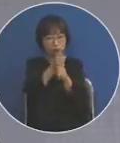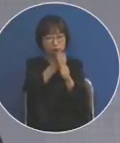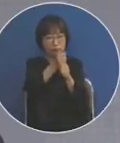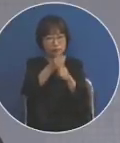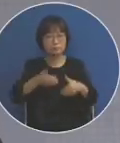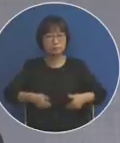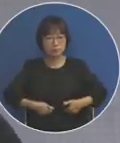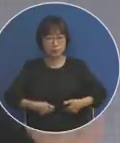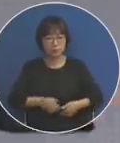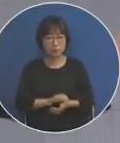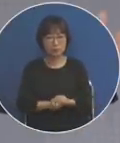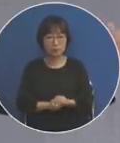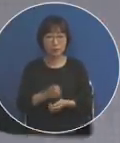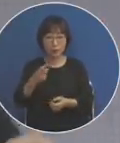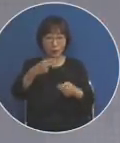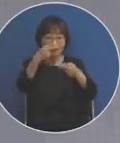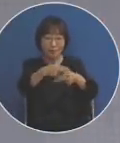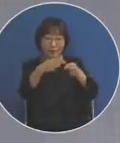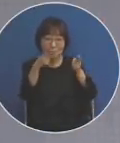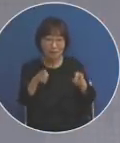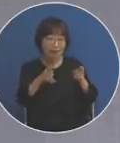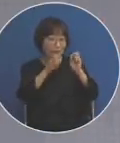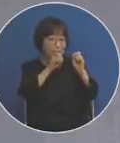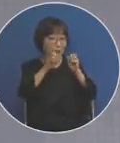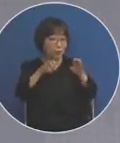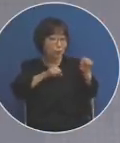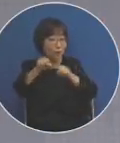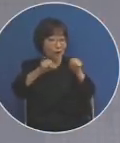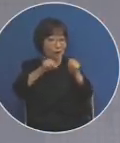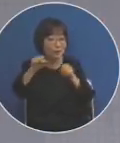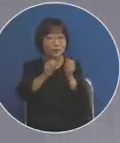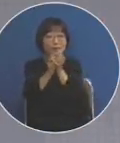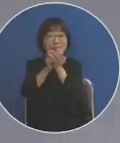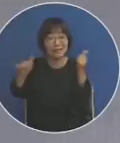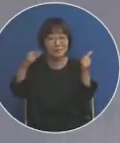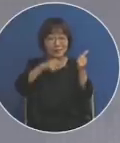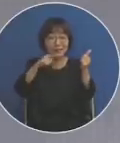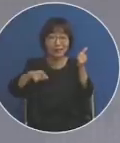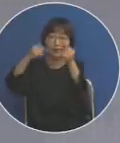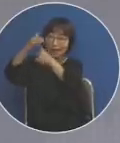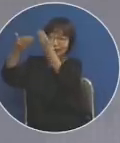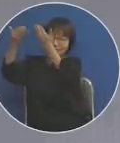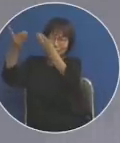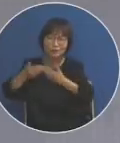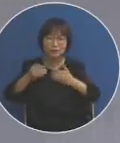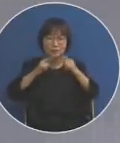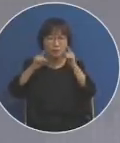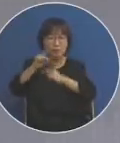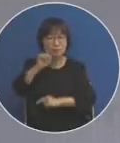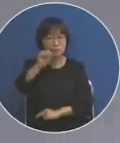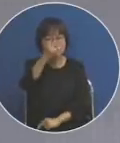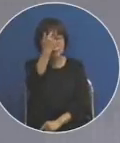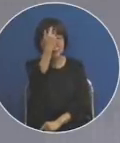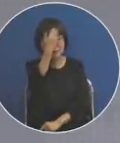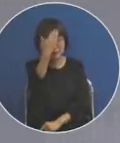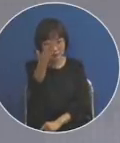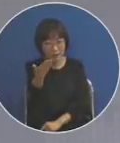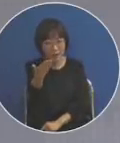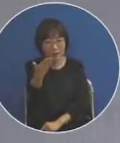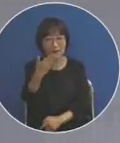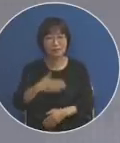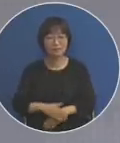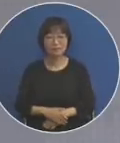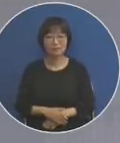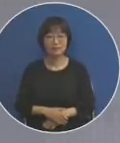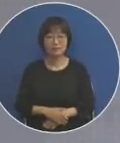on to that. 우리 다락방 운동하는 사람들에게 하나님이 알리는 말씀이 뭐겠죠? And what is the word that God desires for our people, our 다락방 movement to hear and